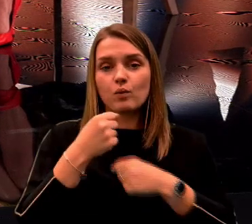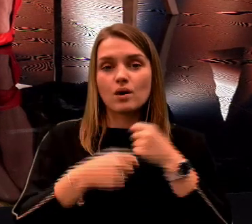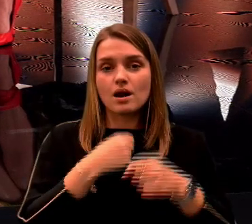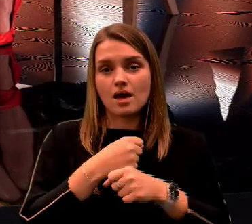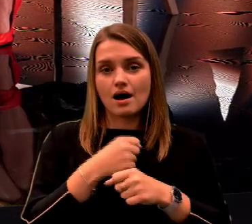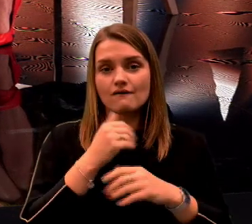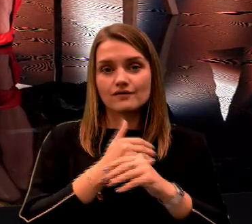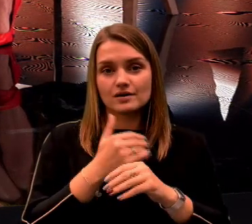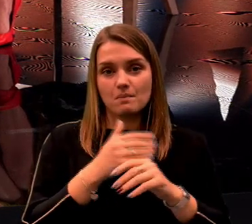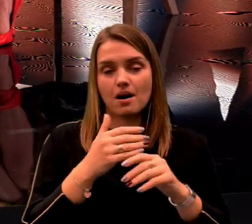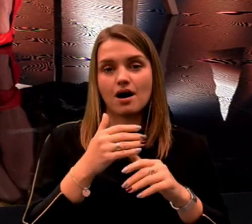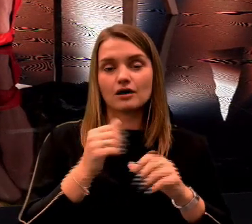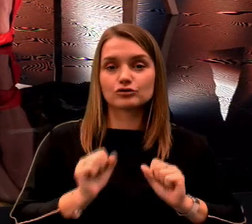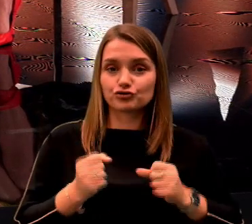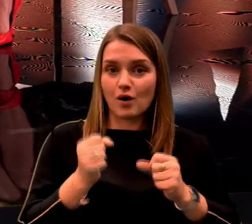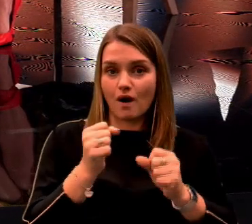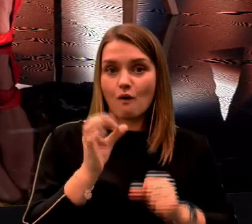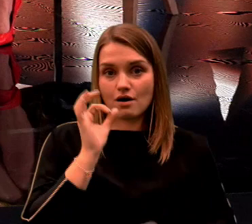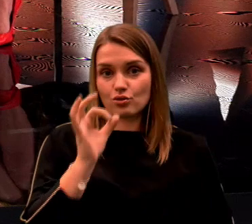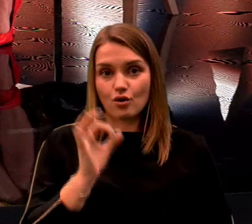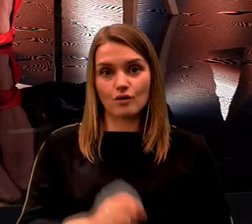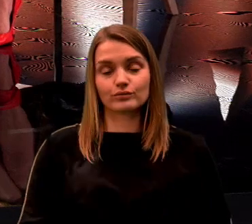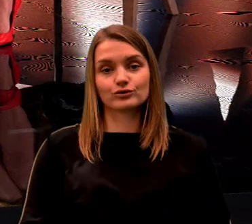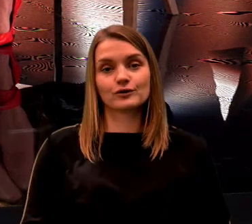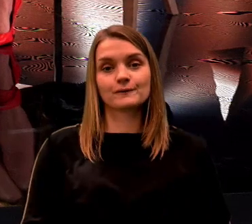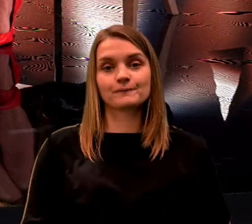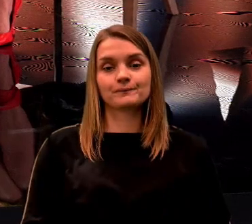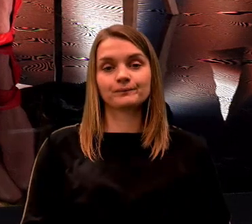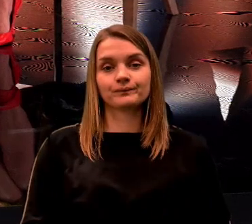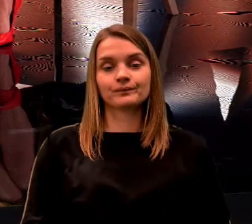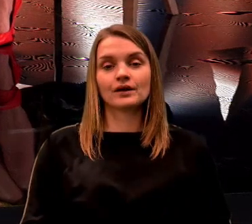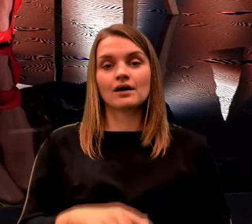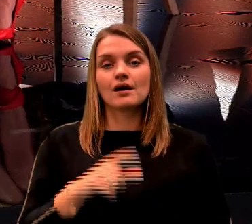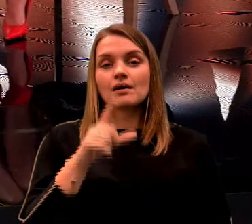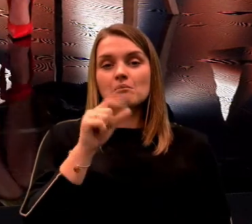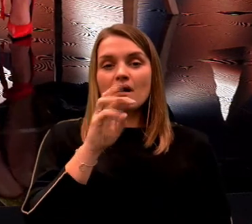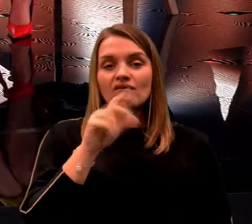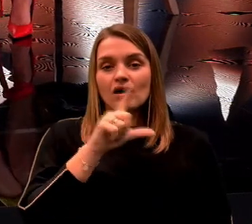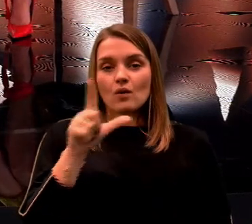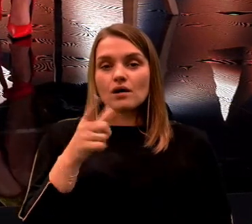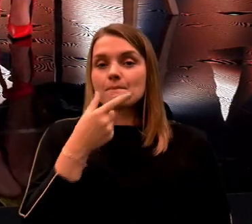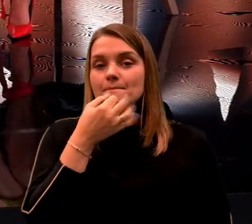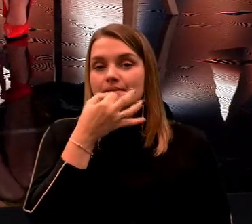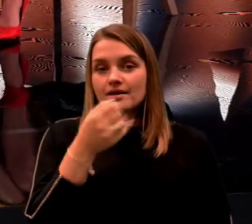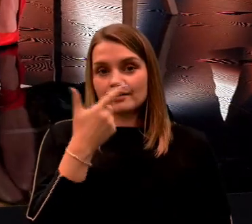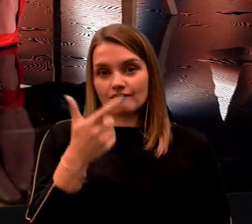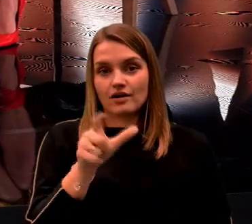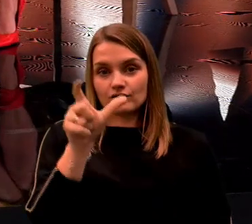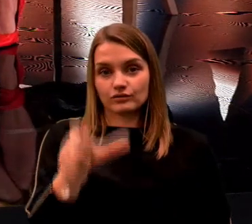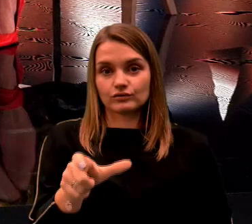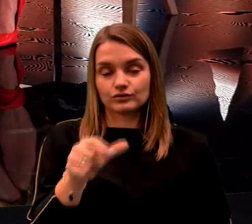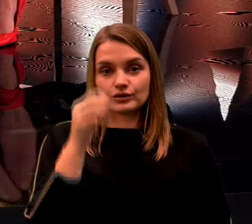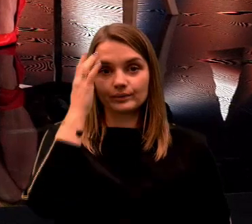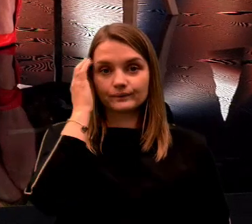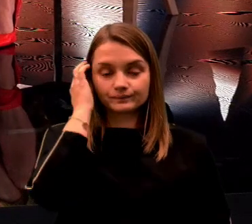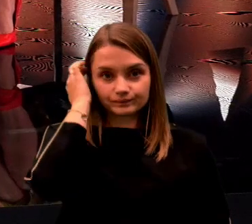z sukcesem. No właśnie. Ze smutkiem stwierdzam nie. I tu mam pytanie, Paweł, do ciebie. No bo skoro można całkiem